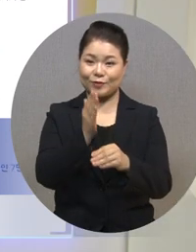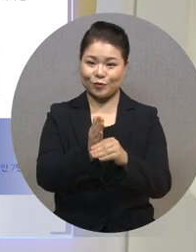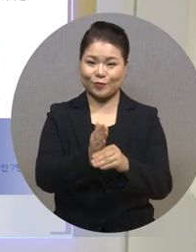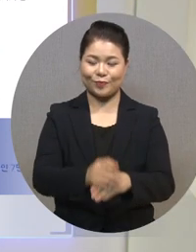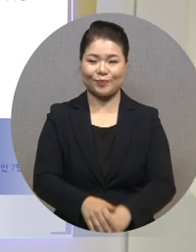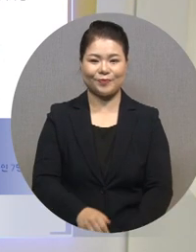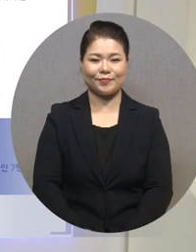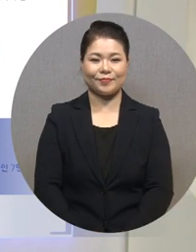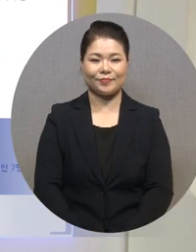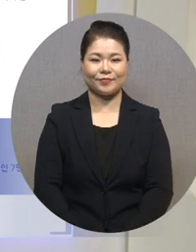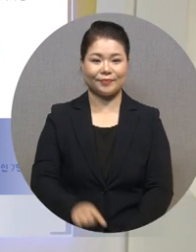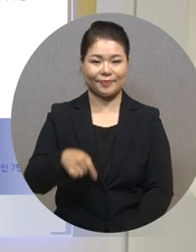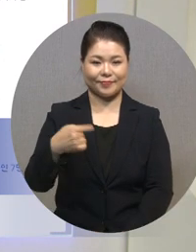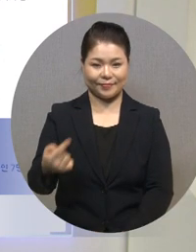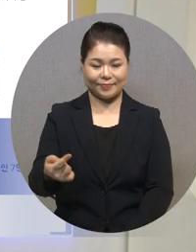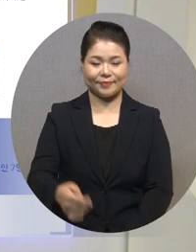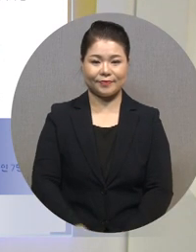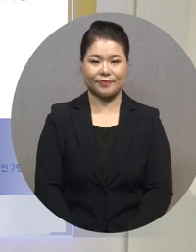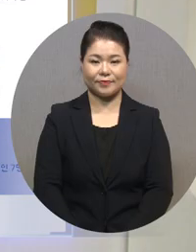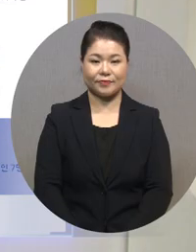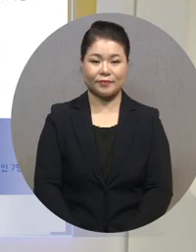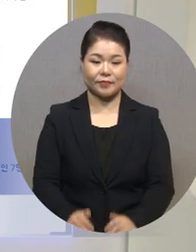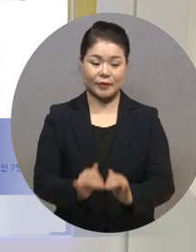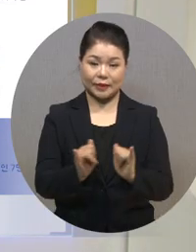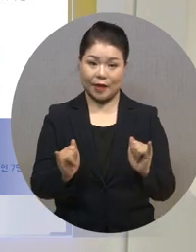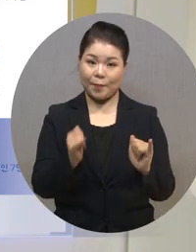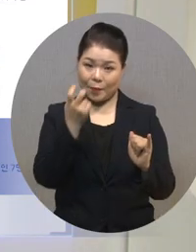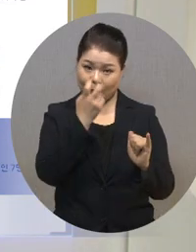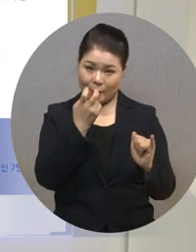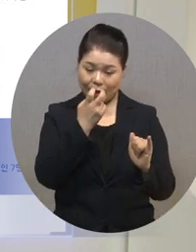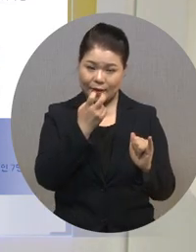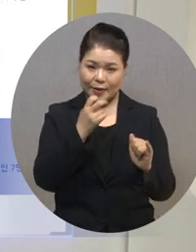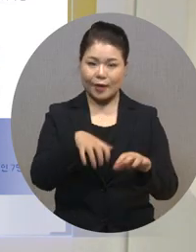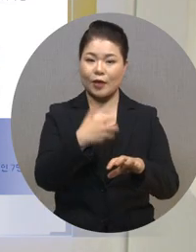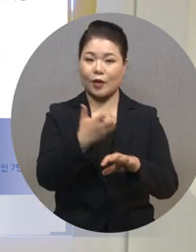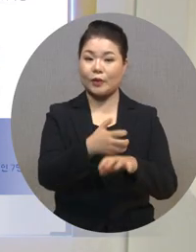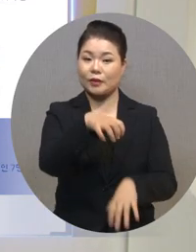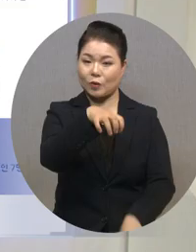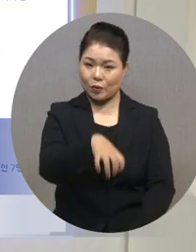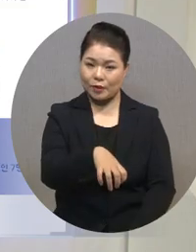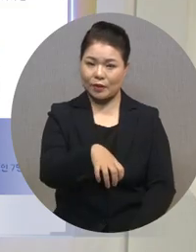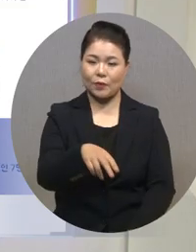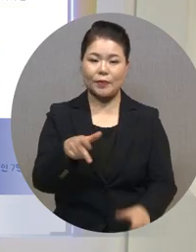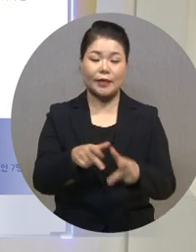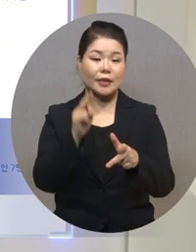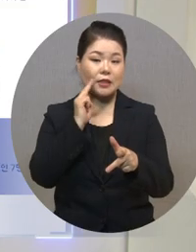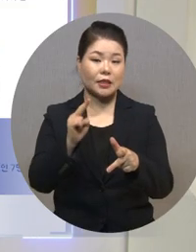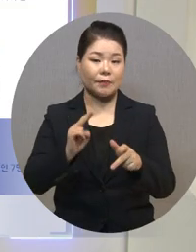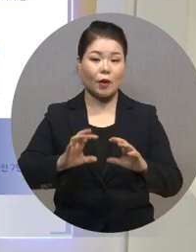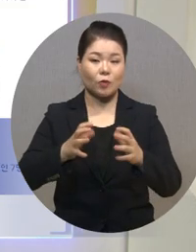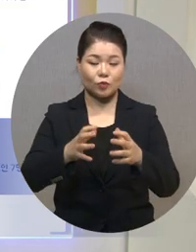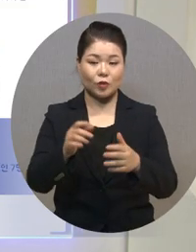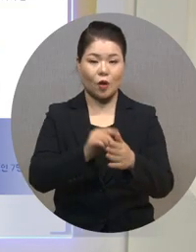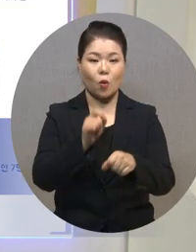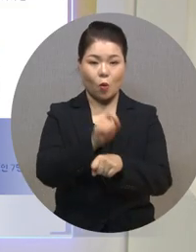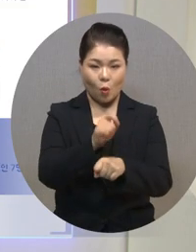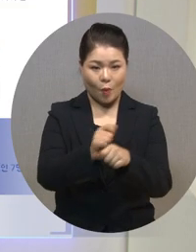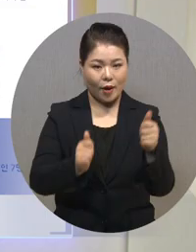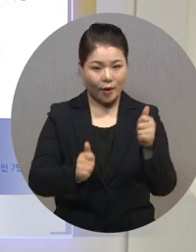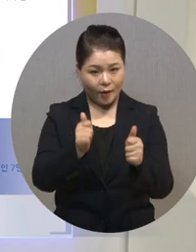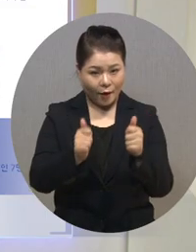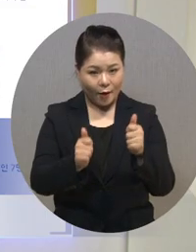됩니다 다음 뉴스입니다 인사혁신처가 2024년도 중증장애인 국가공무원 경력 경쟁 채용